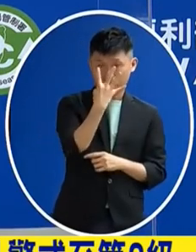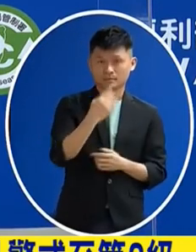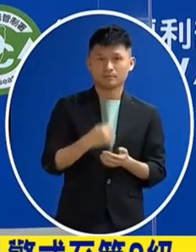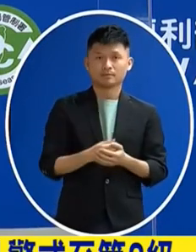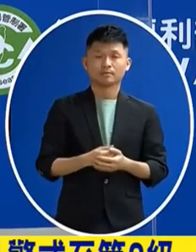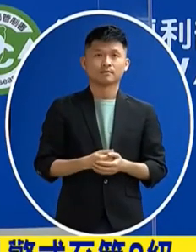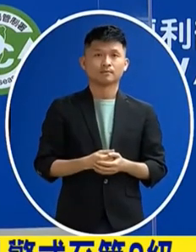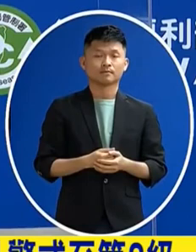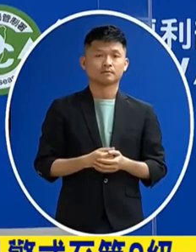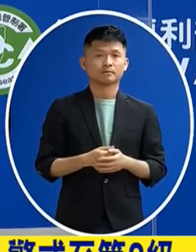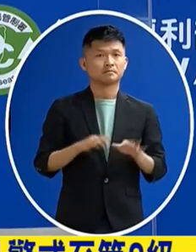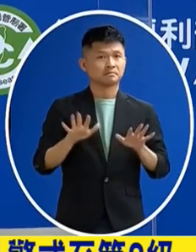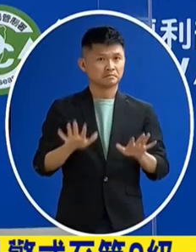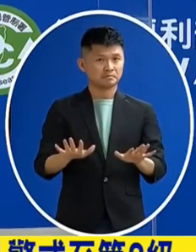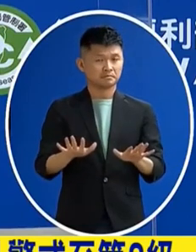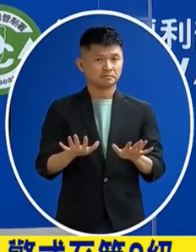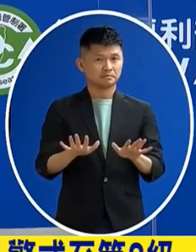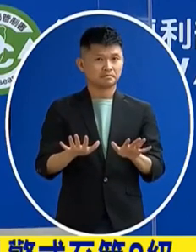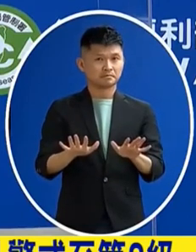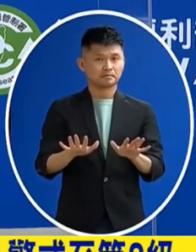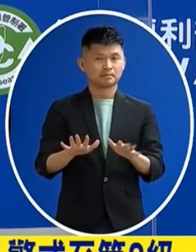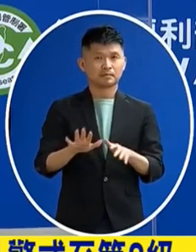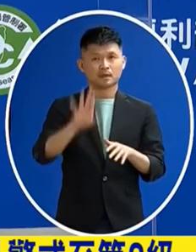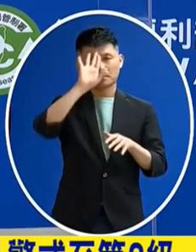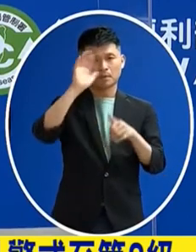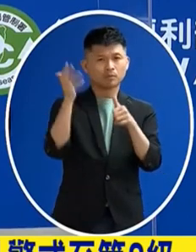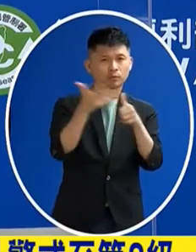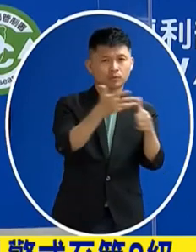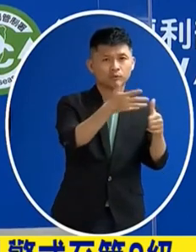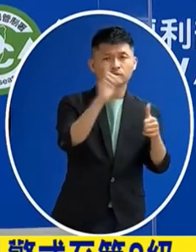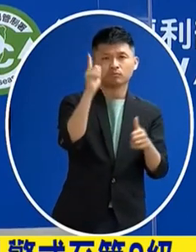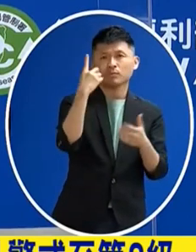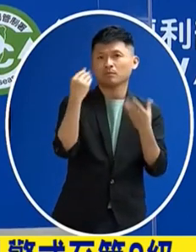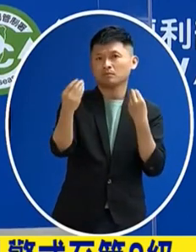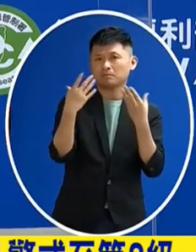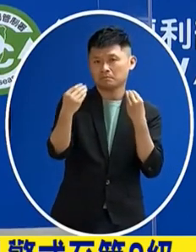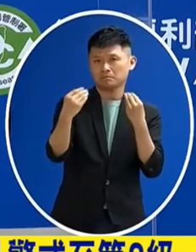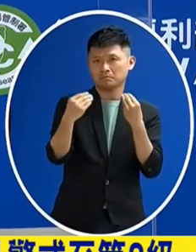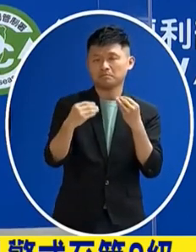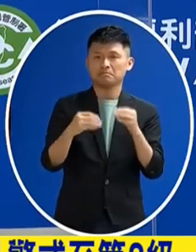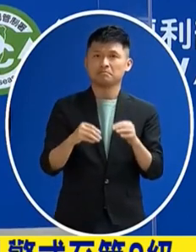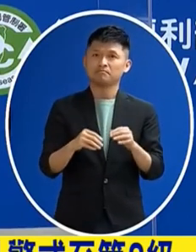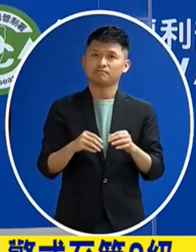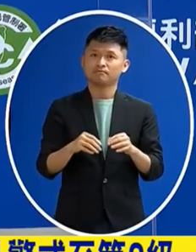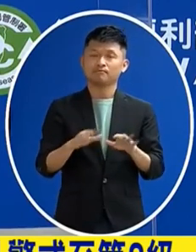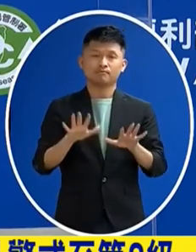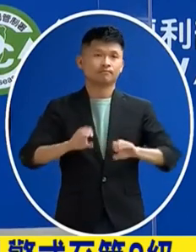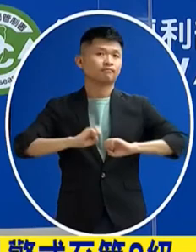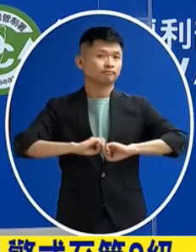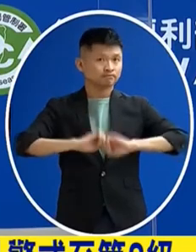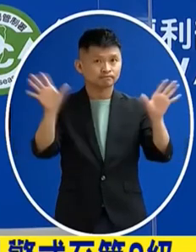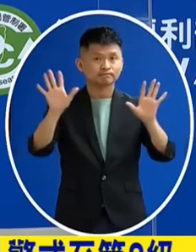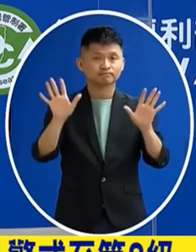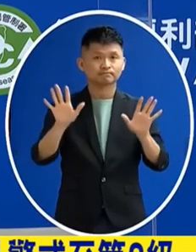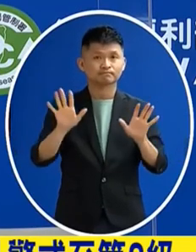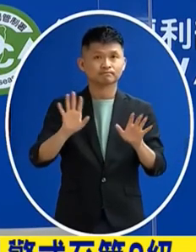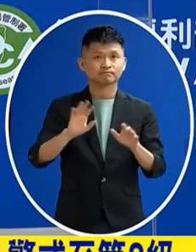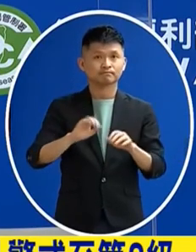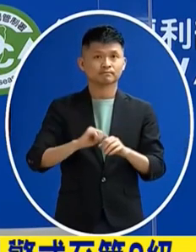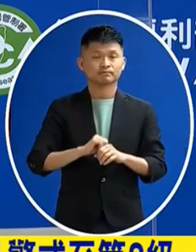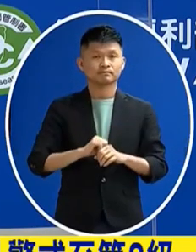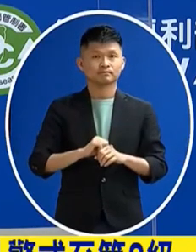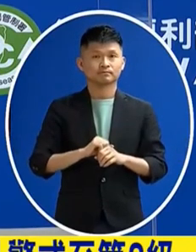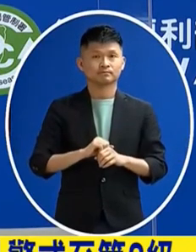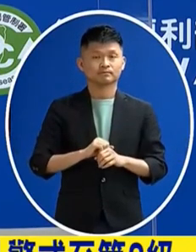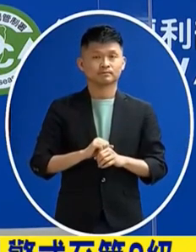1级以前哈，那现在因为出现了感染源不明的本土病例，我们就好，宣布我们这个疫情的哈